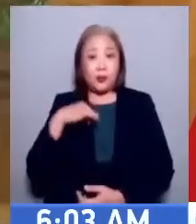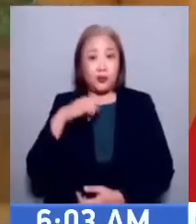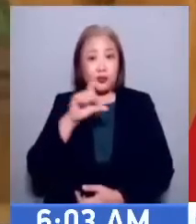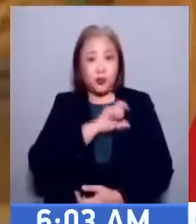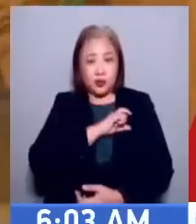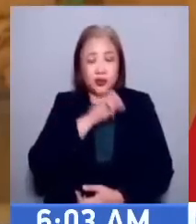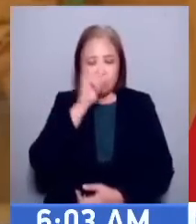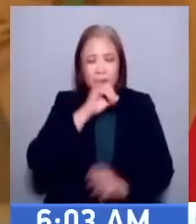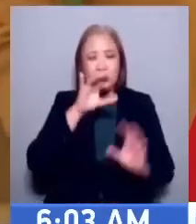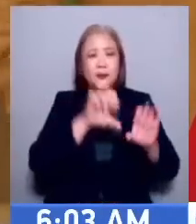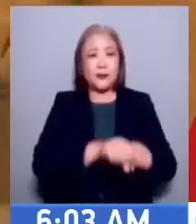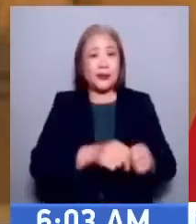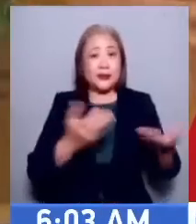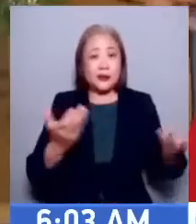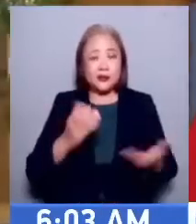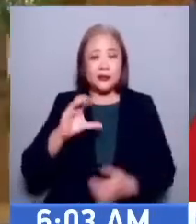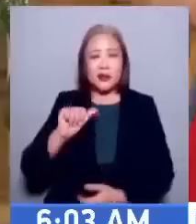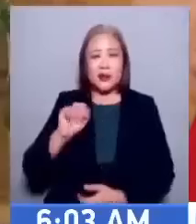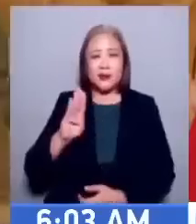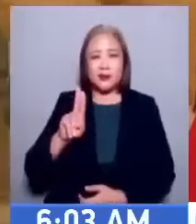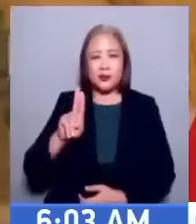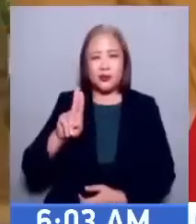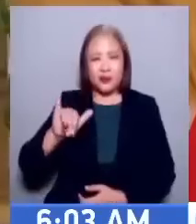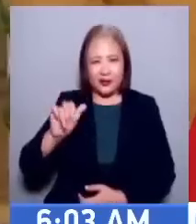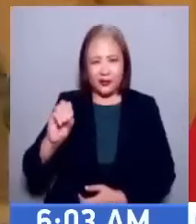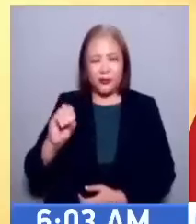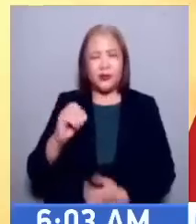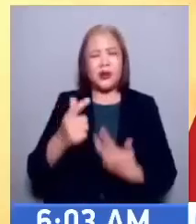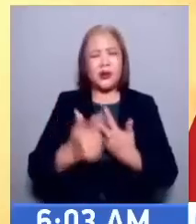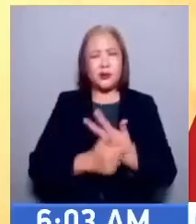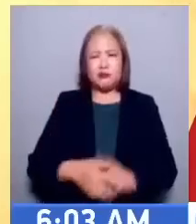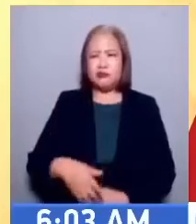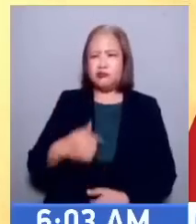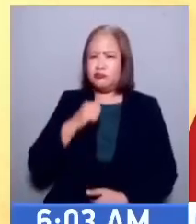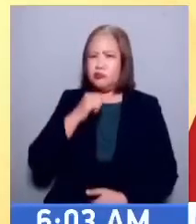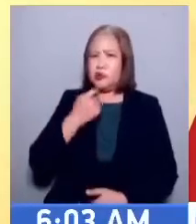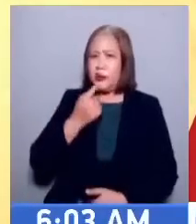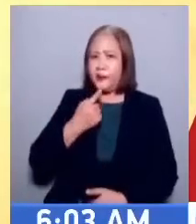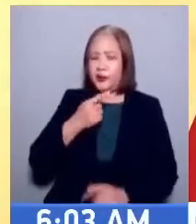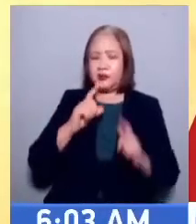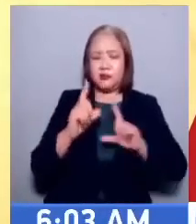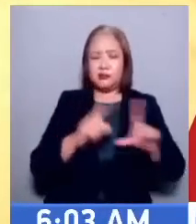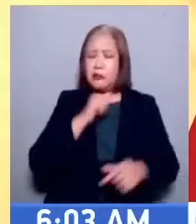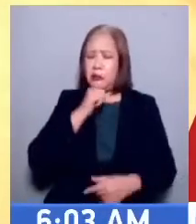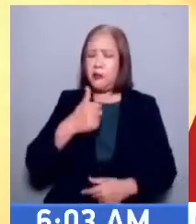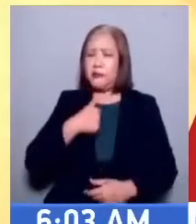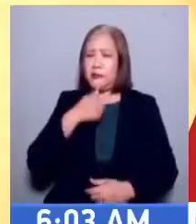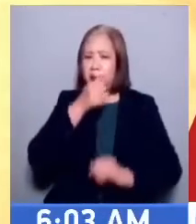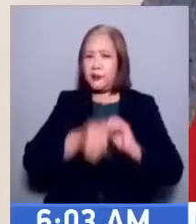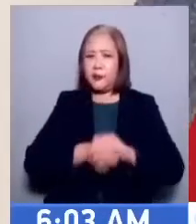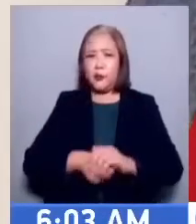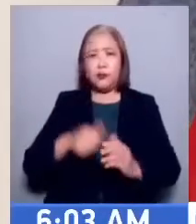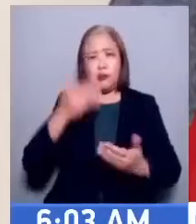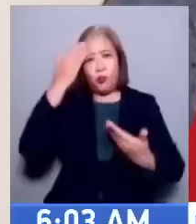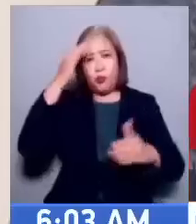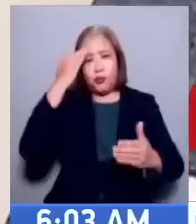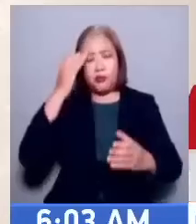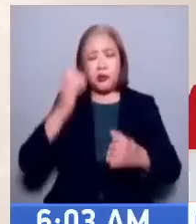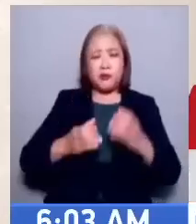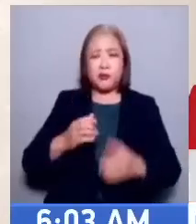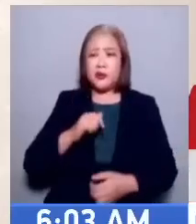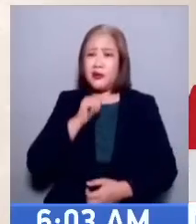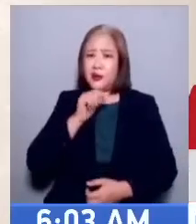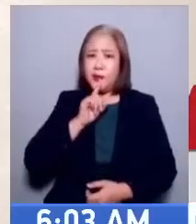suspect, hindi siya nagtago dahil hindi naman daw niya alam na may kaso laban sa kanya. Hindi rin daw totoong ginahasa niya ang kanyang pamangkin. Na-sit up lang ko